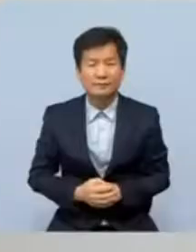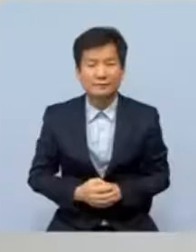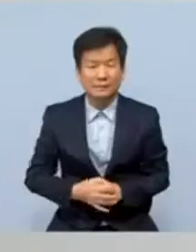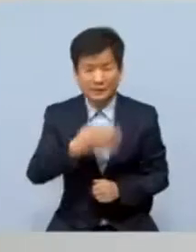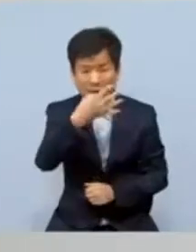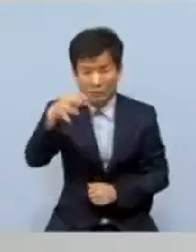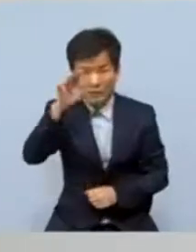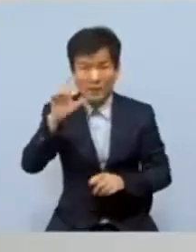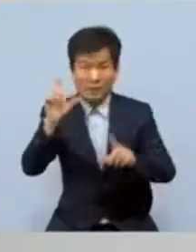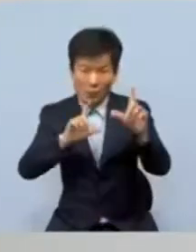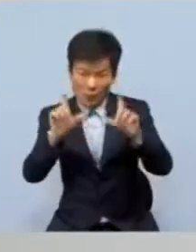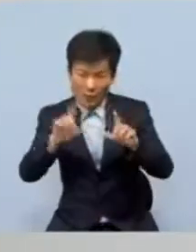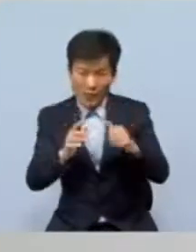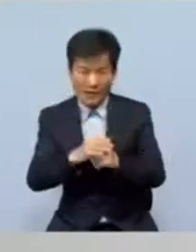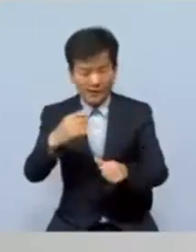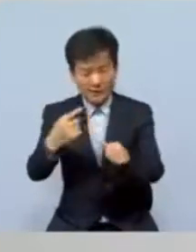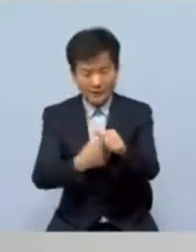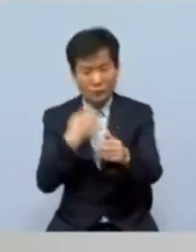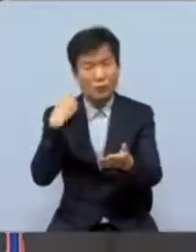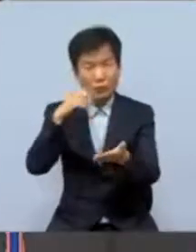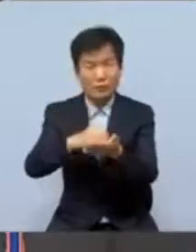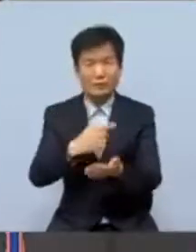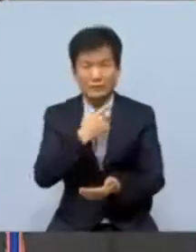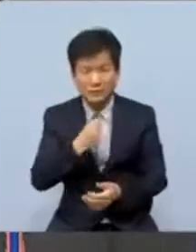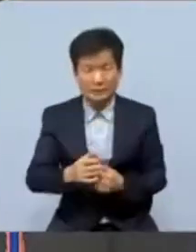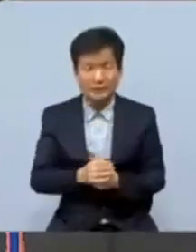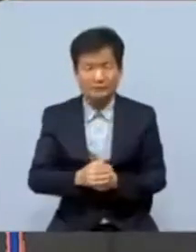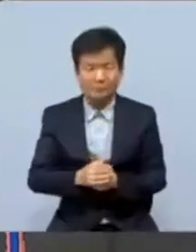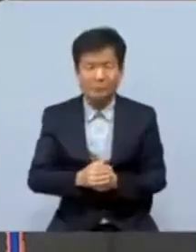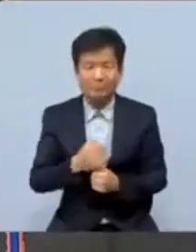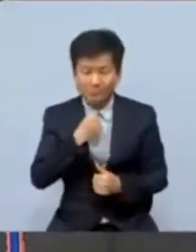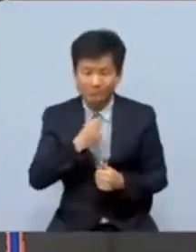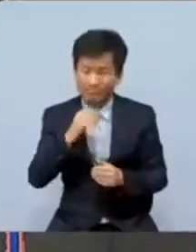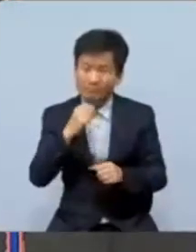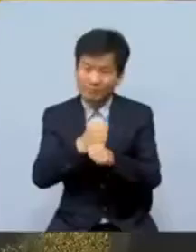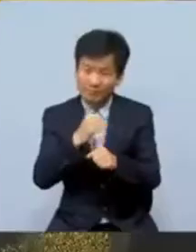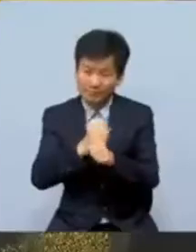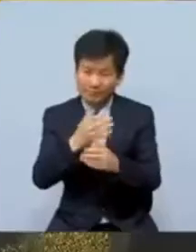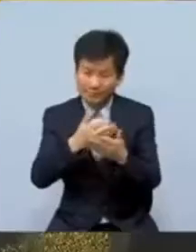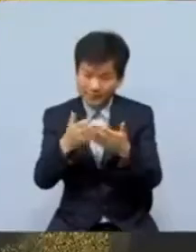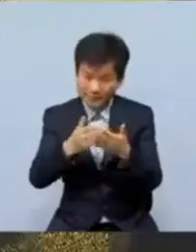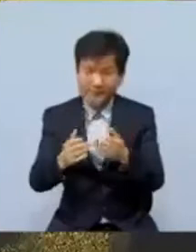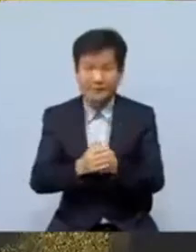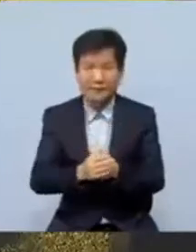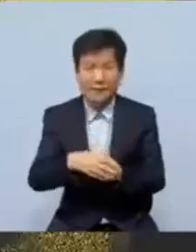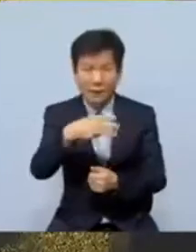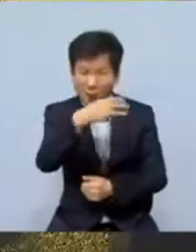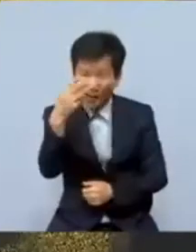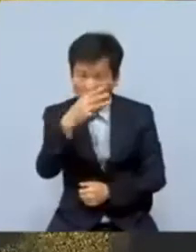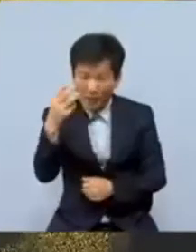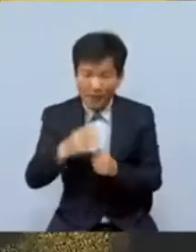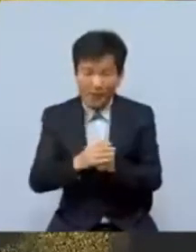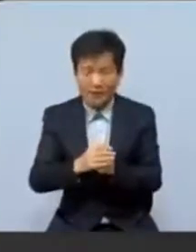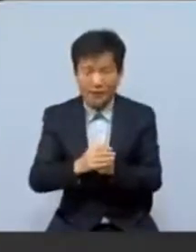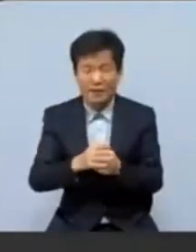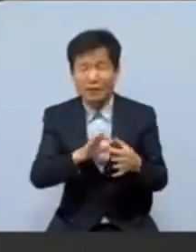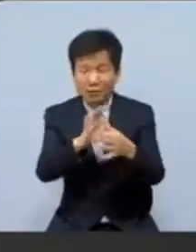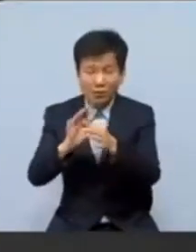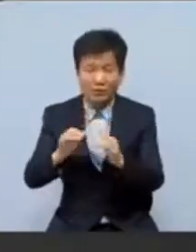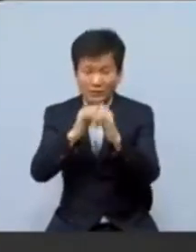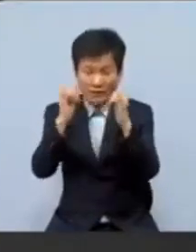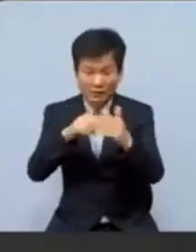격자무늬 기하학적 구조 속에 자연으로 되돌아가고 싶은 욕구를 표현한 작품입니다. 와이파이로 상징되는 초연결 사회